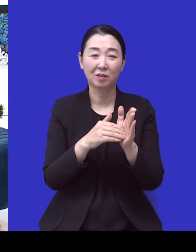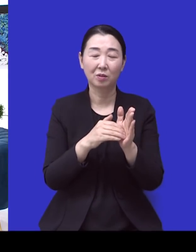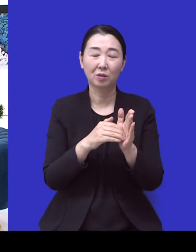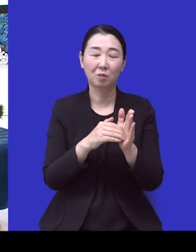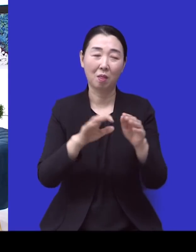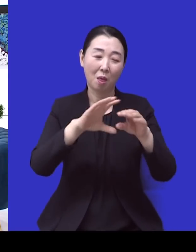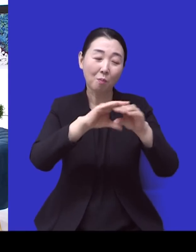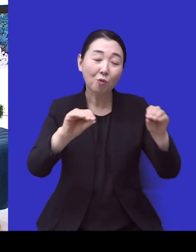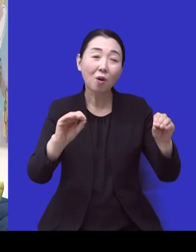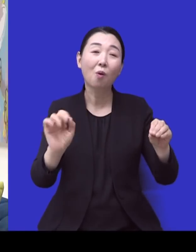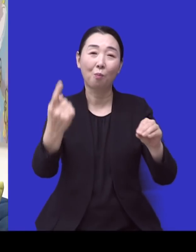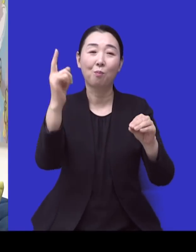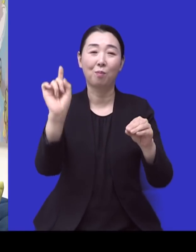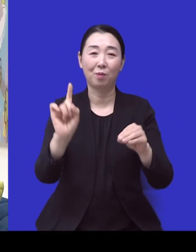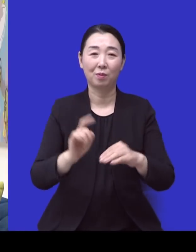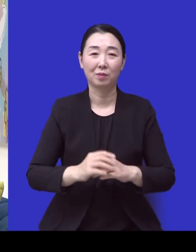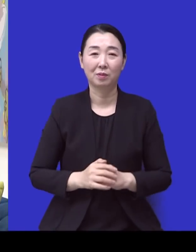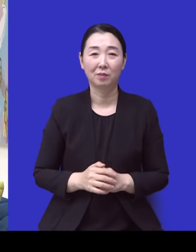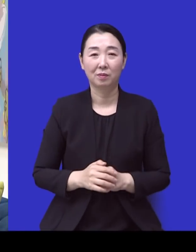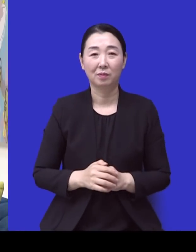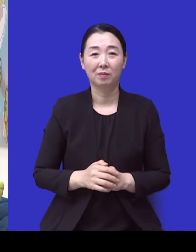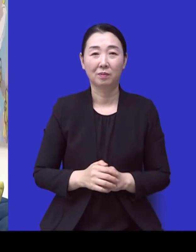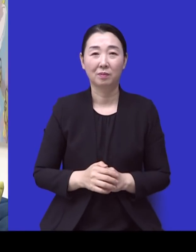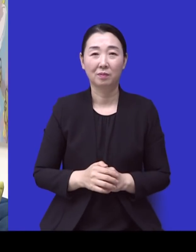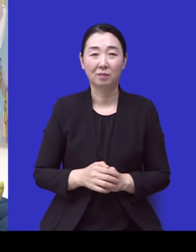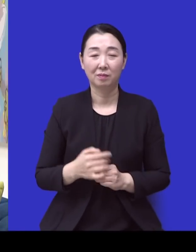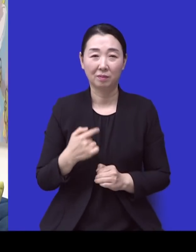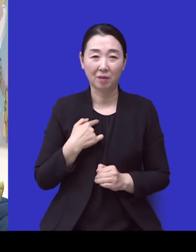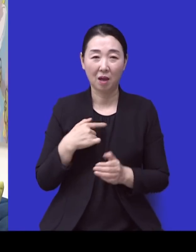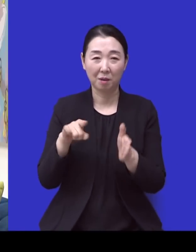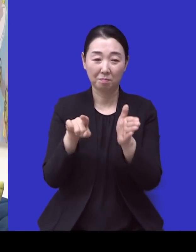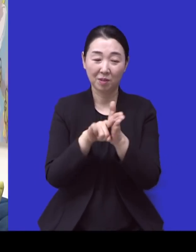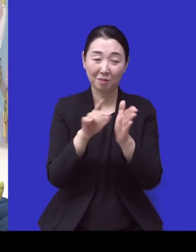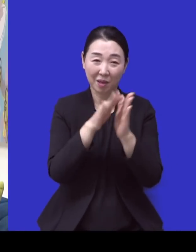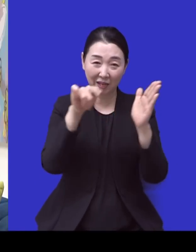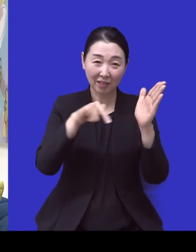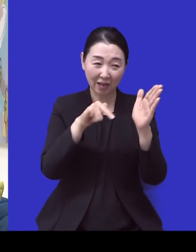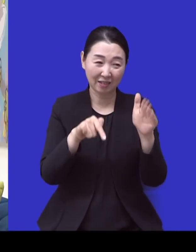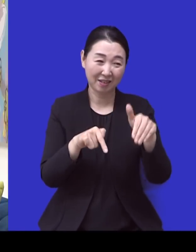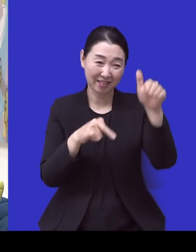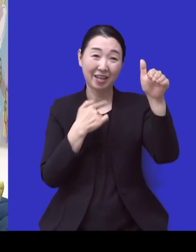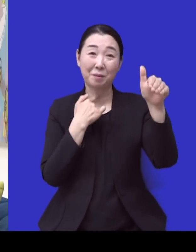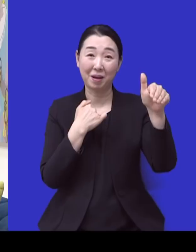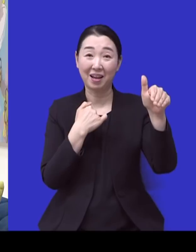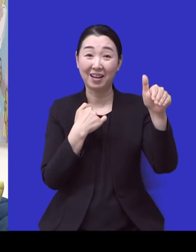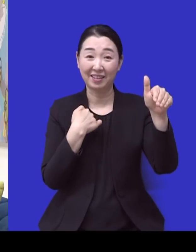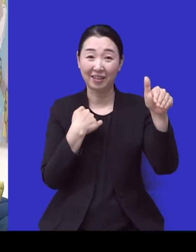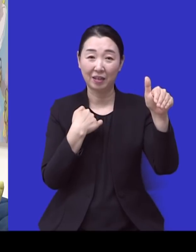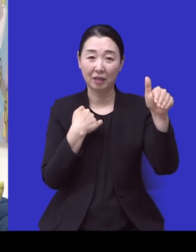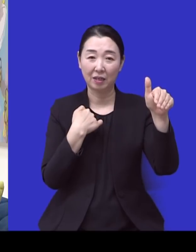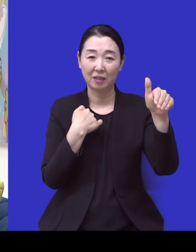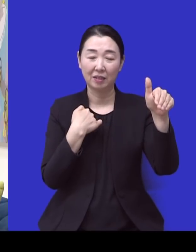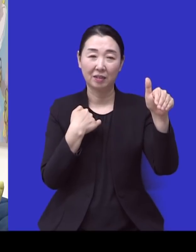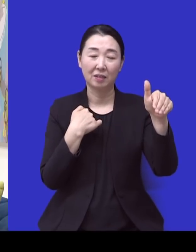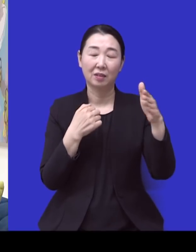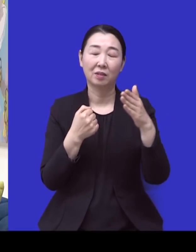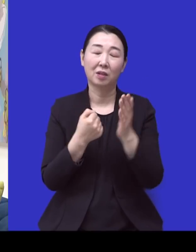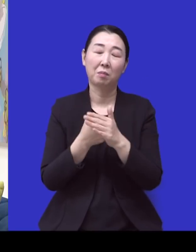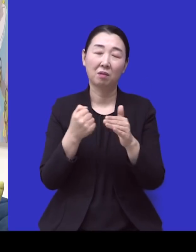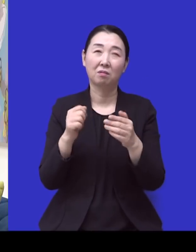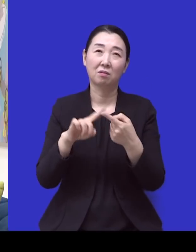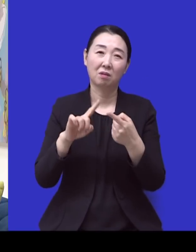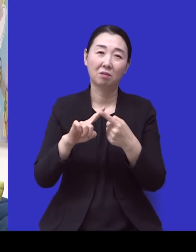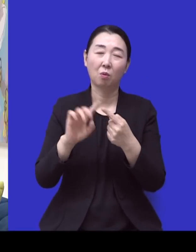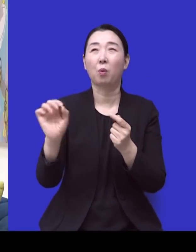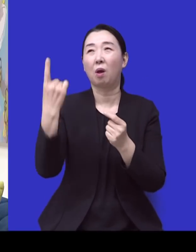계기로 풀렸을까요? 그래도 제가 믿음의 가정 안에서 이렇게 좀 자라와서 그런지 네네. 그런 것들이 많이 이제 좀 풀어지고